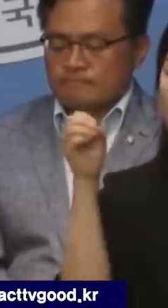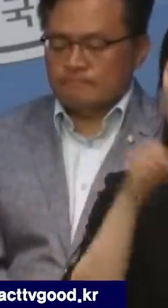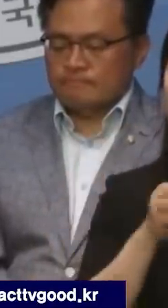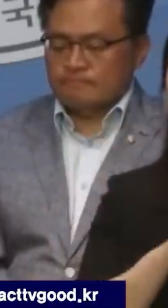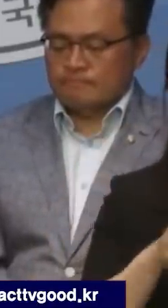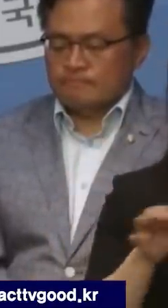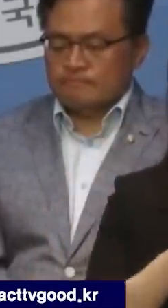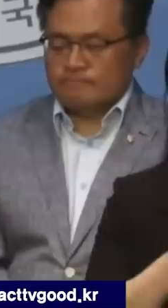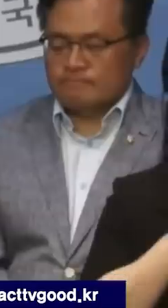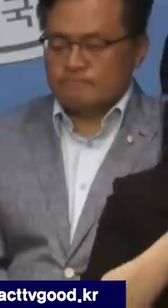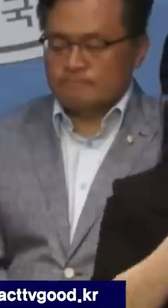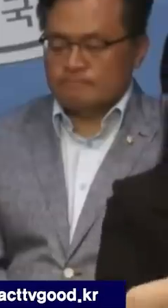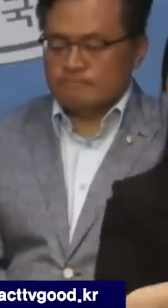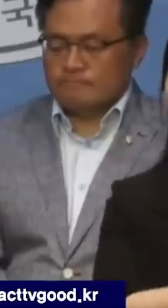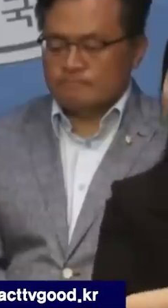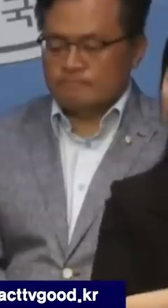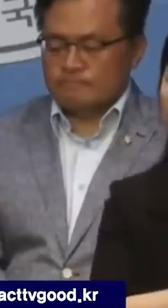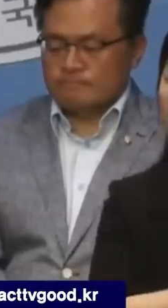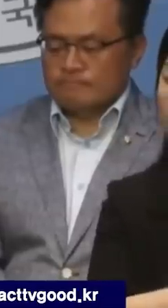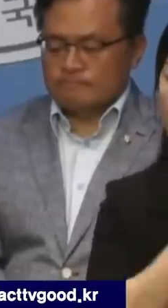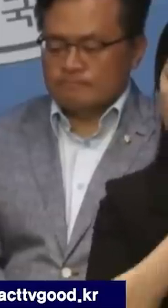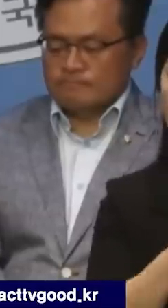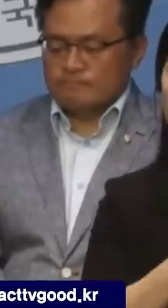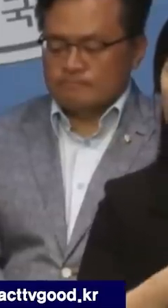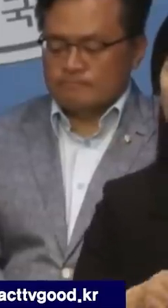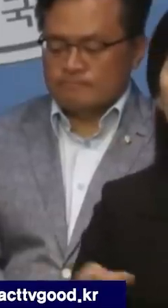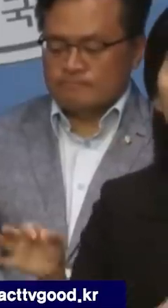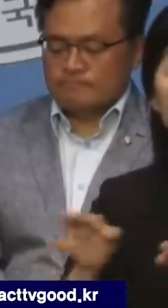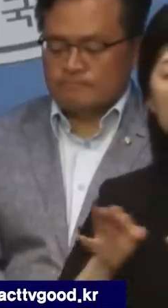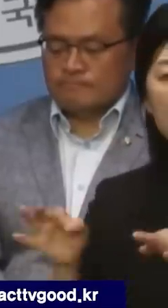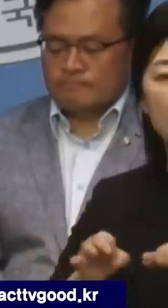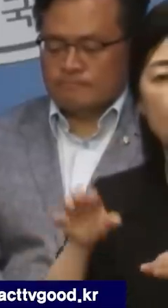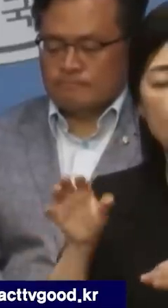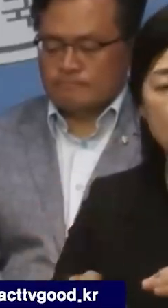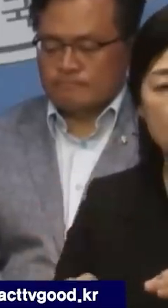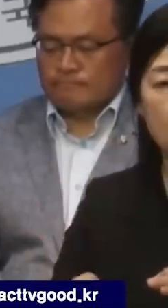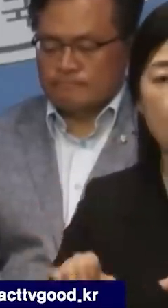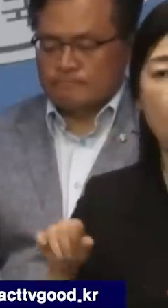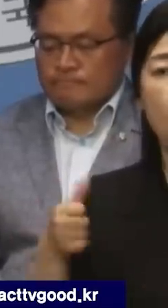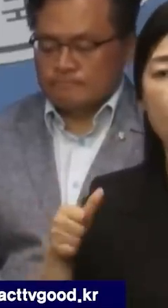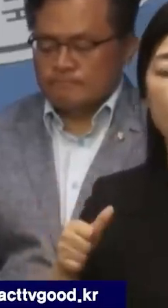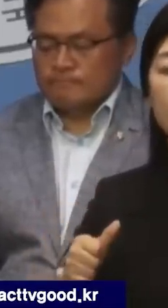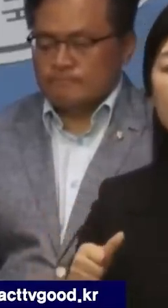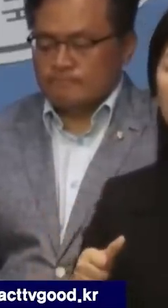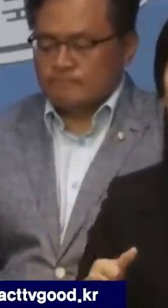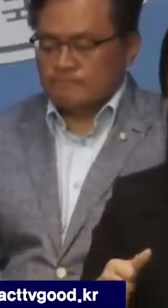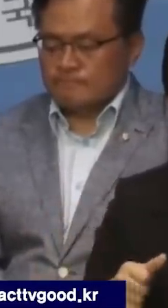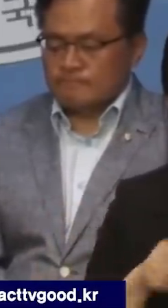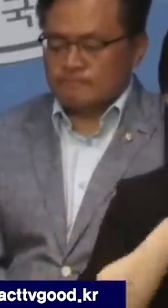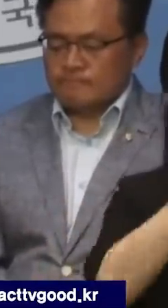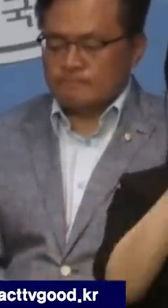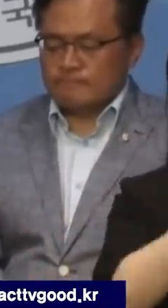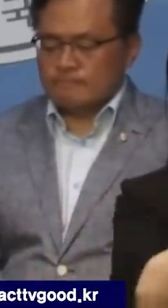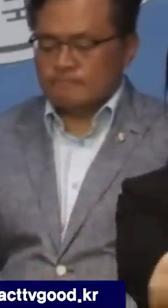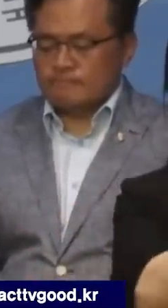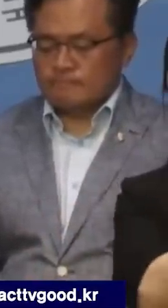전통시장에 주문을 받으라고 하니까 한 시장에 500포, 1000포 주문을